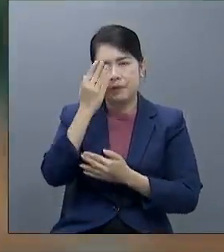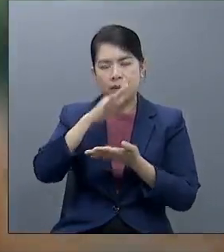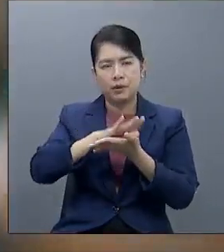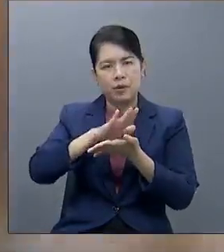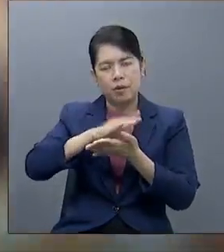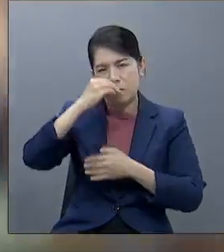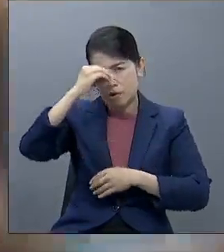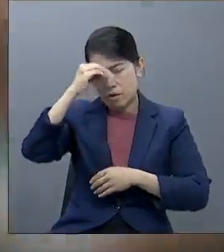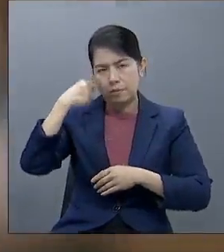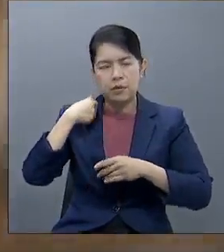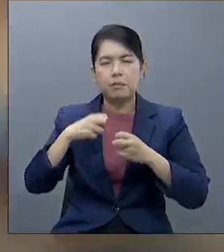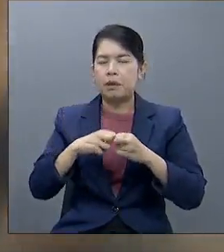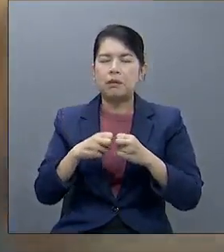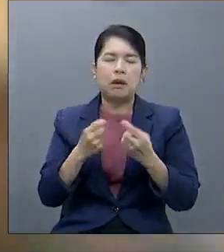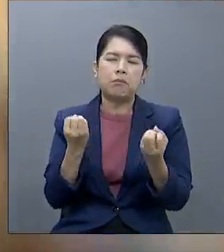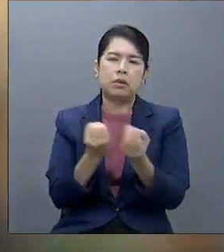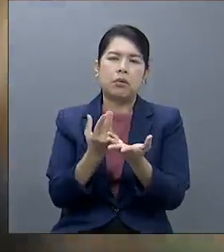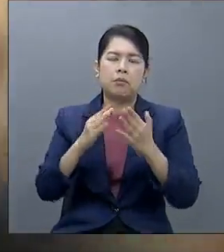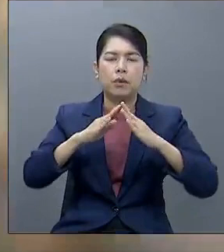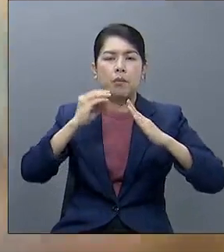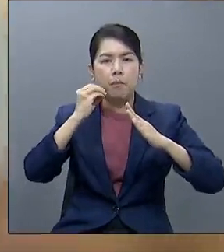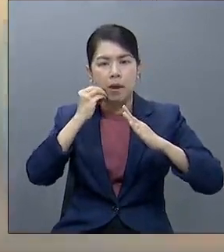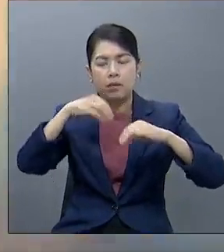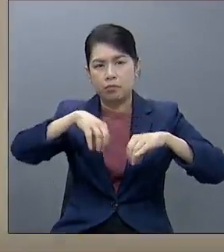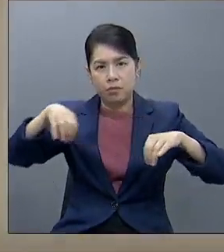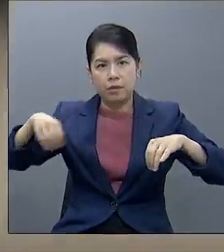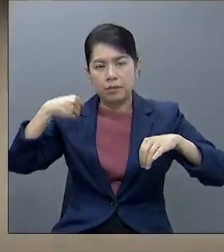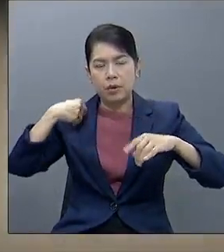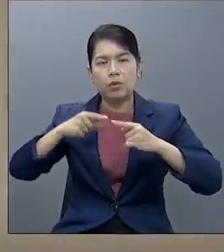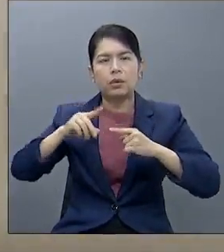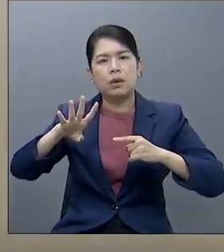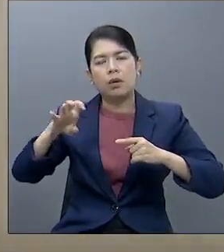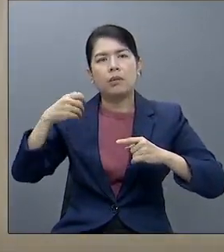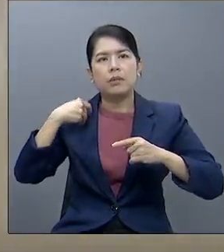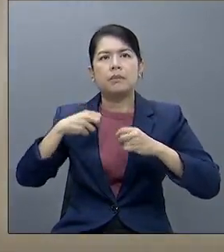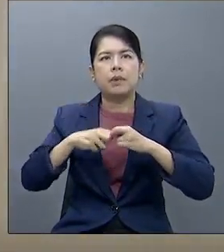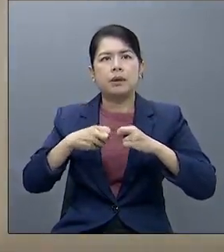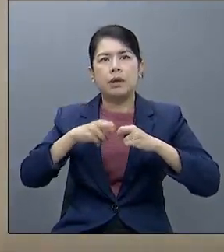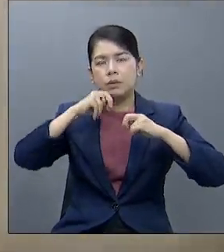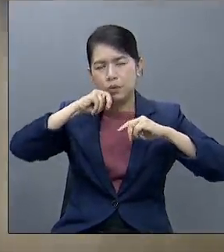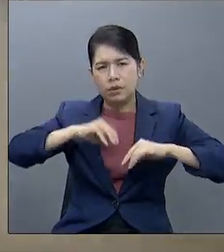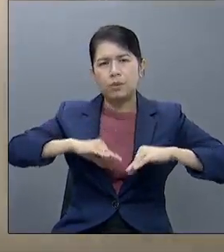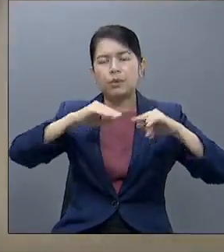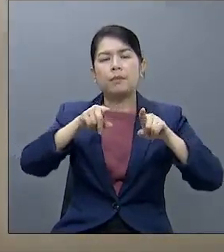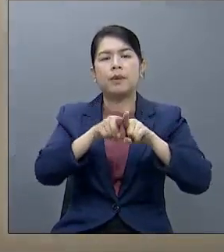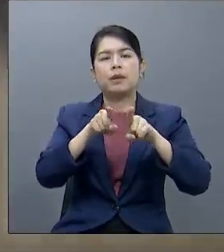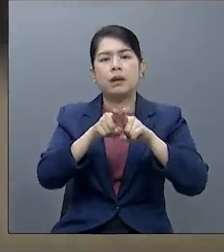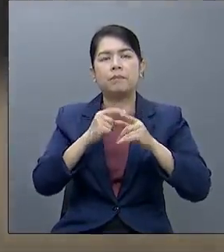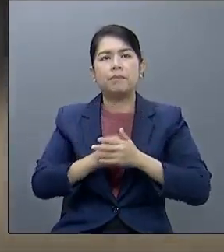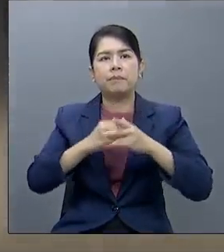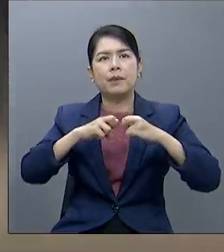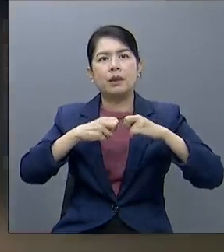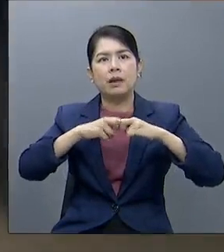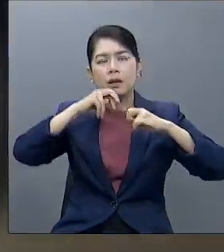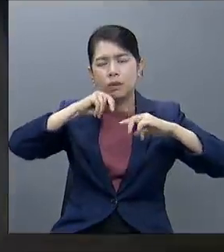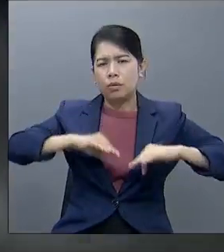กระทบบ้านเรือนในอำเภอรามันร่วม400หลังคาเรือนก็ต้องเผชิญกับน้ำท่วมเช่นกันซึ่งน้ำท่วมใหญ่ใน3จังหวัด